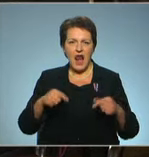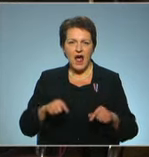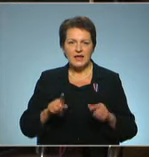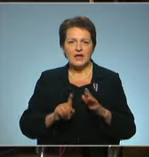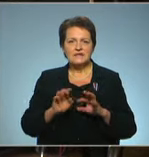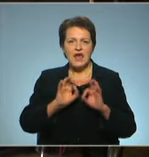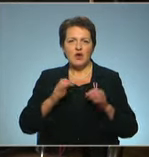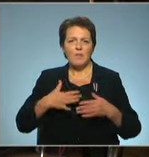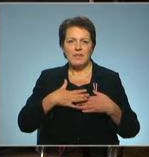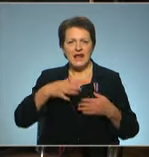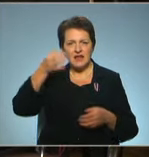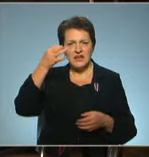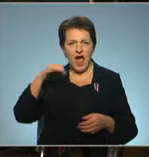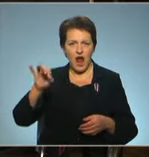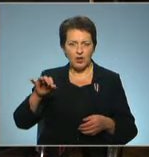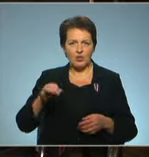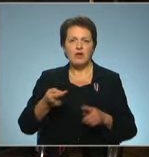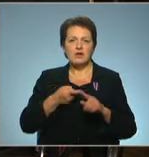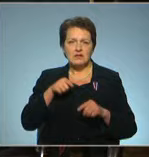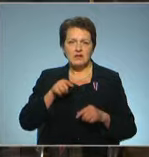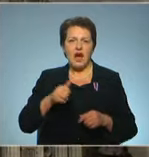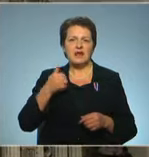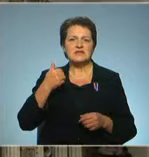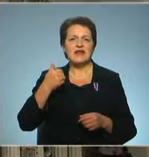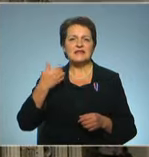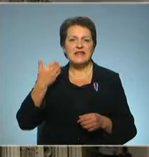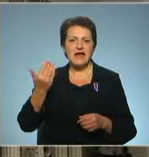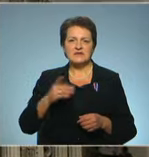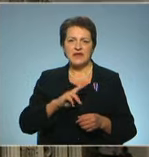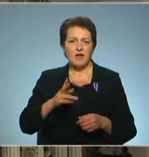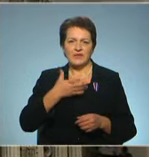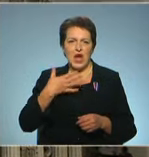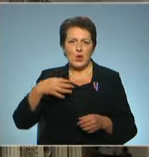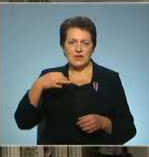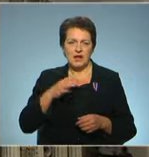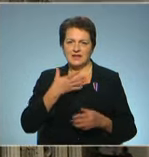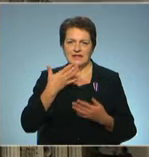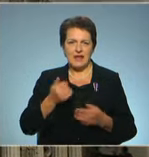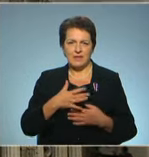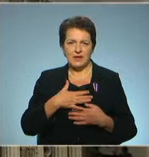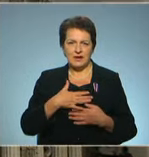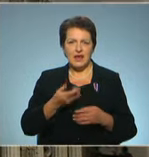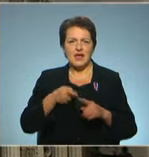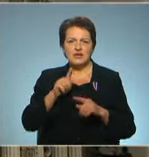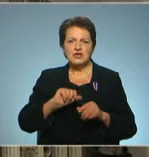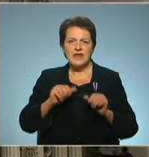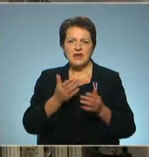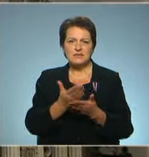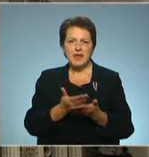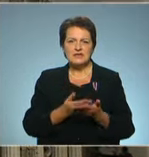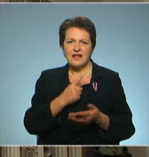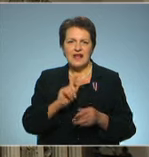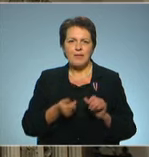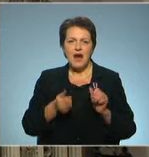sākuma mīl dēlu. Tāds Dievs, kam nav dēla, nemīl. Šis aspekts nemainās arī tad, kad